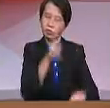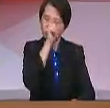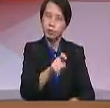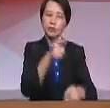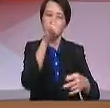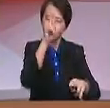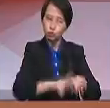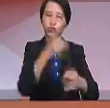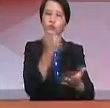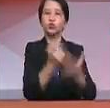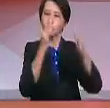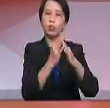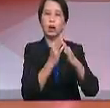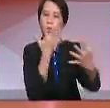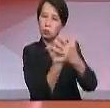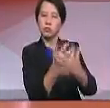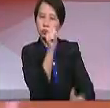rumah tapi